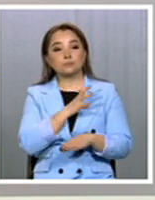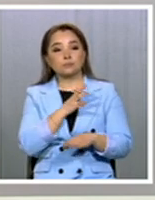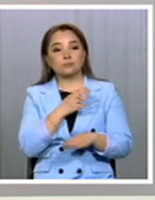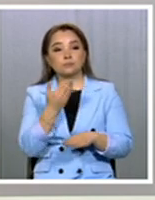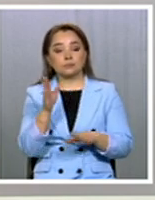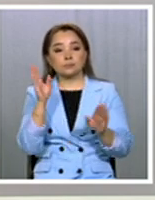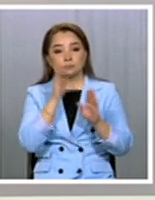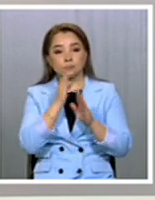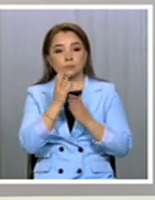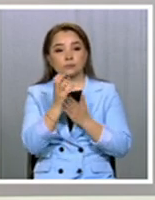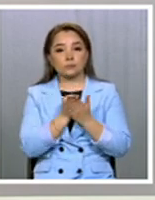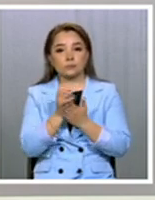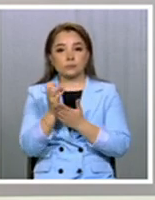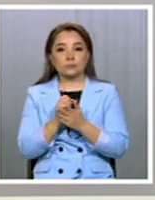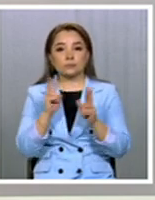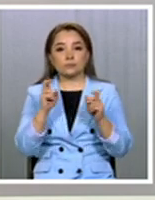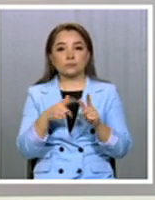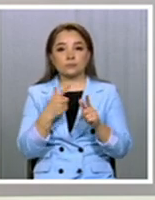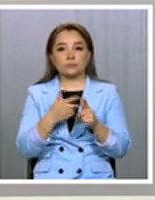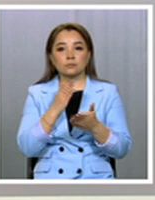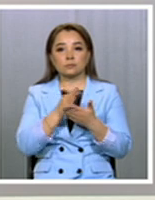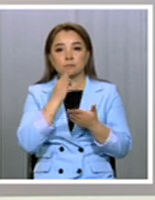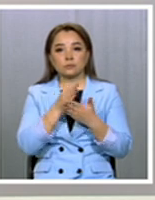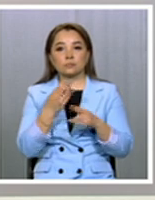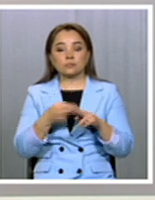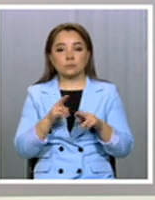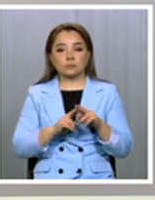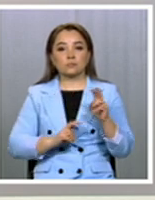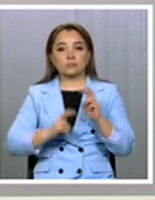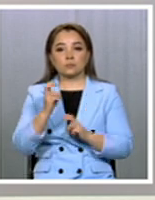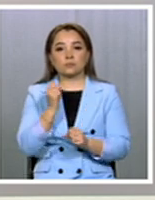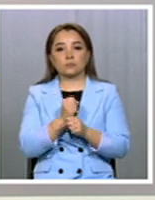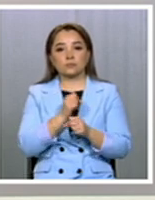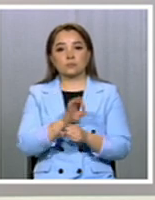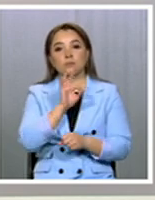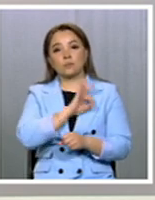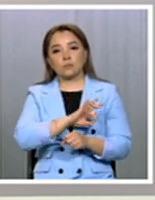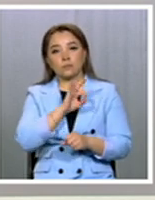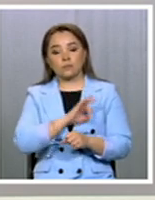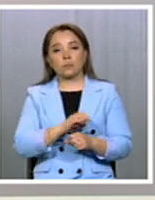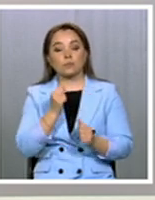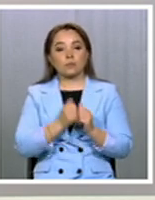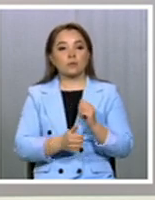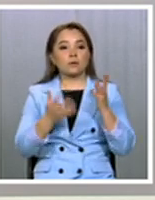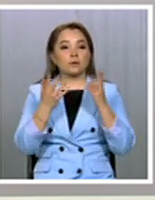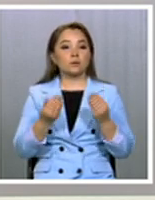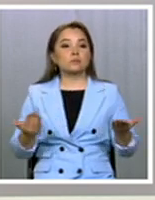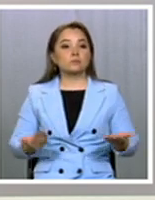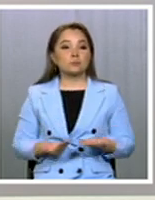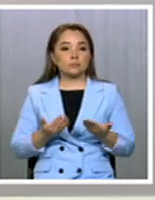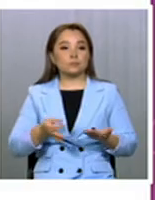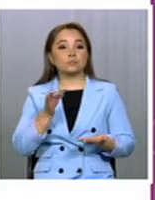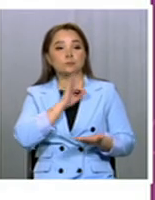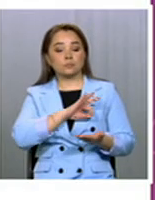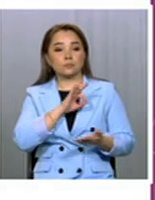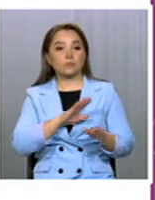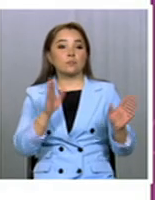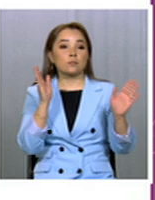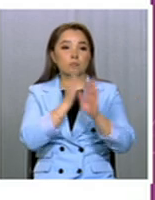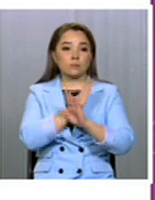табиғат ресурстары деп атаймыз. Яғни, өнеркәсіпте пайдаланатын, күнделікті өмірімізде пайдаланатын